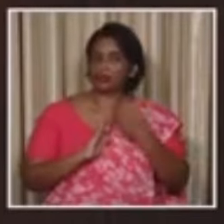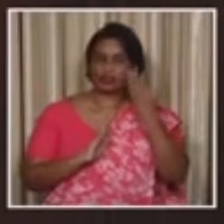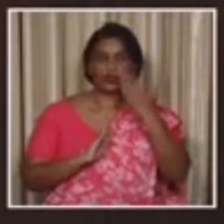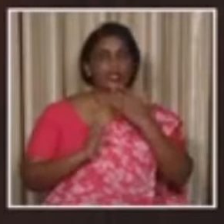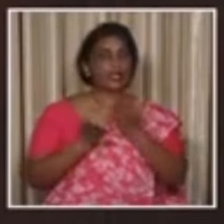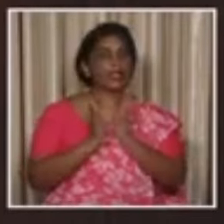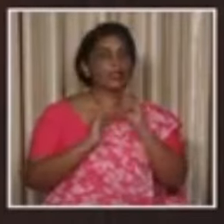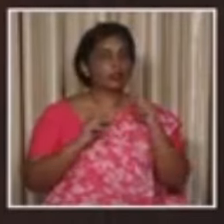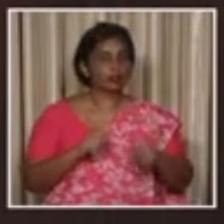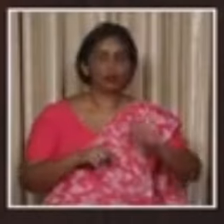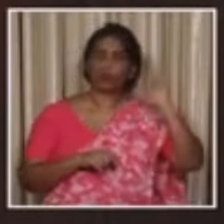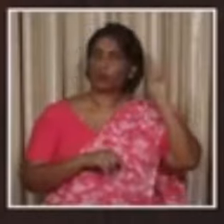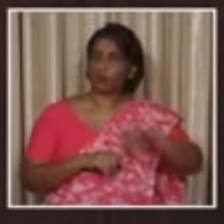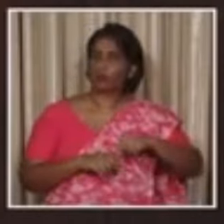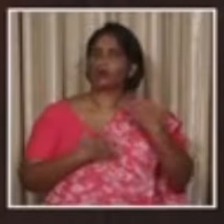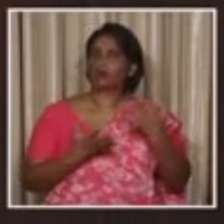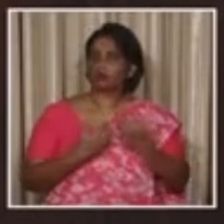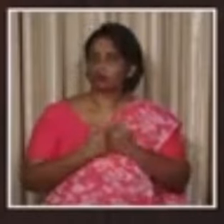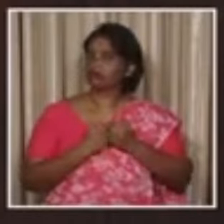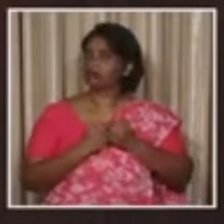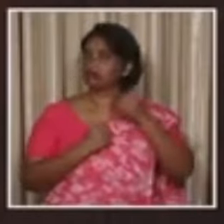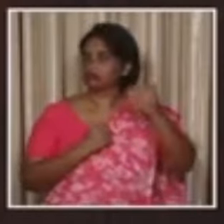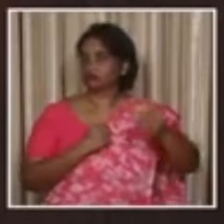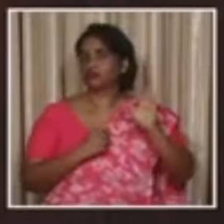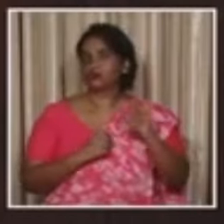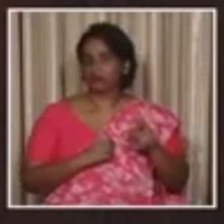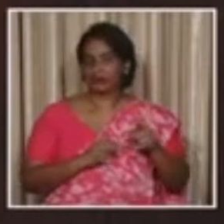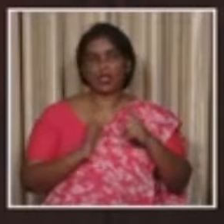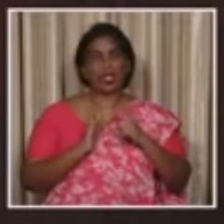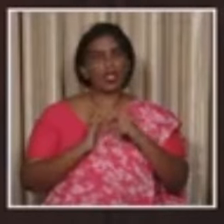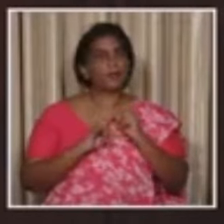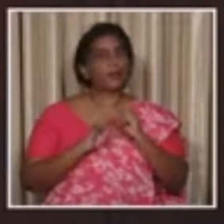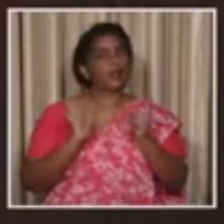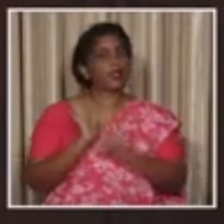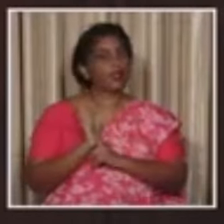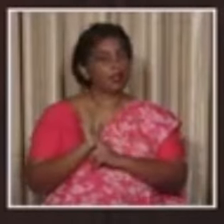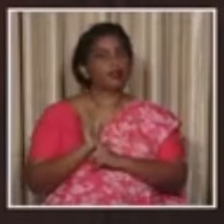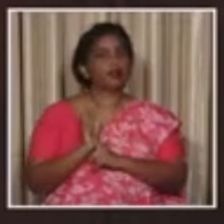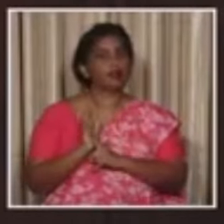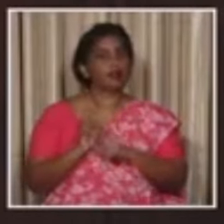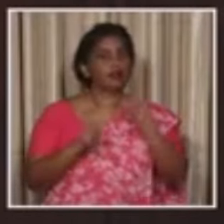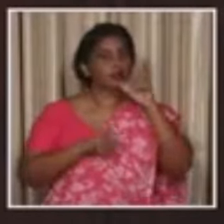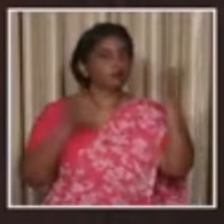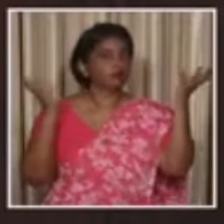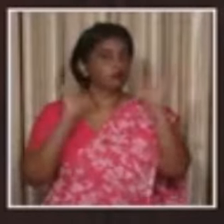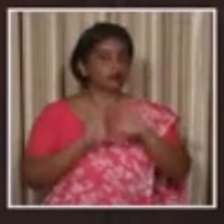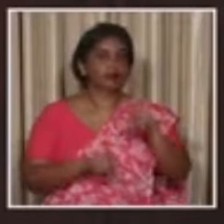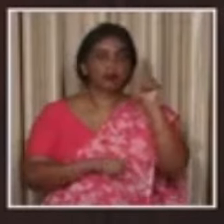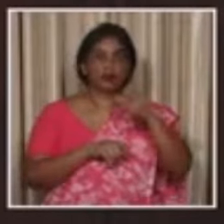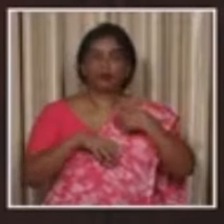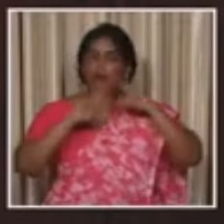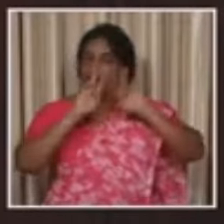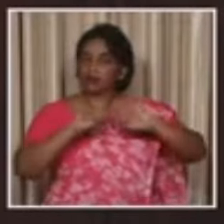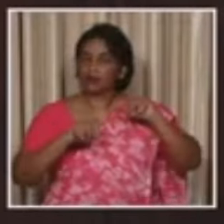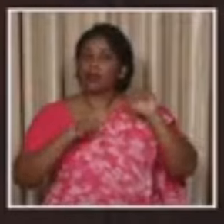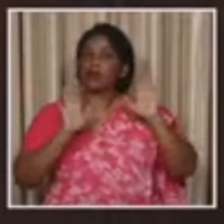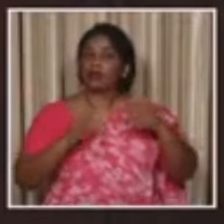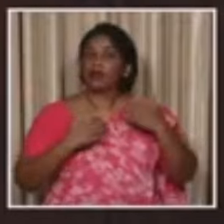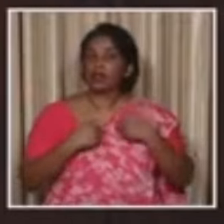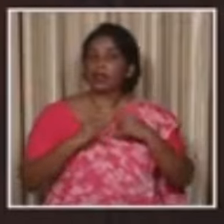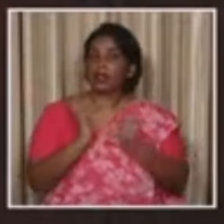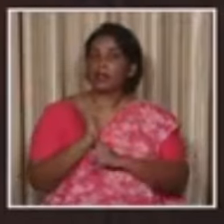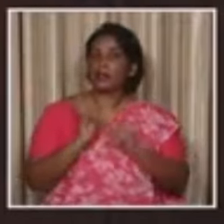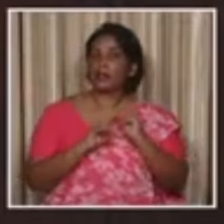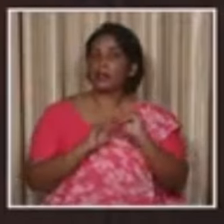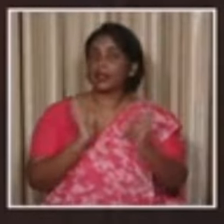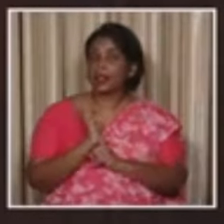ඉන්දියාව අද මේ වෙනකොට ජයග්‍රහණ කරා ගිහින් තියෙනවා IPL තරඟාවලිය හරහා කට්ටිය ක්‍රීඩකයෝ ගෙනල්ලා හැම ක්‍රීඩකෙම අධ්‍යයනය කරන. හැබැයි අපේ LPL